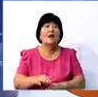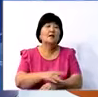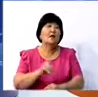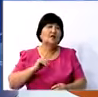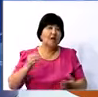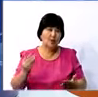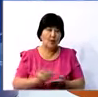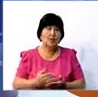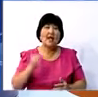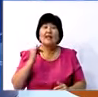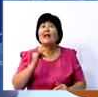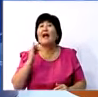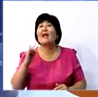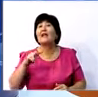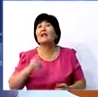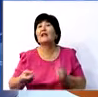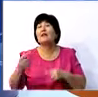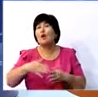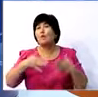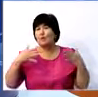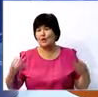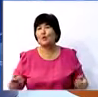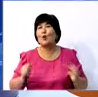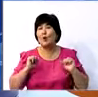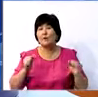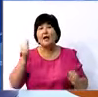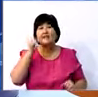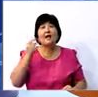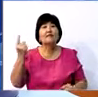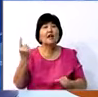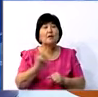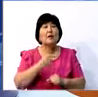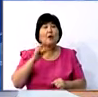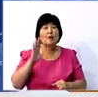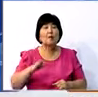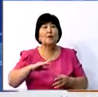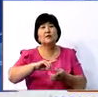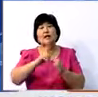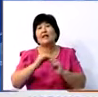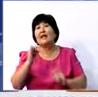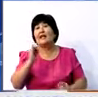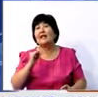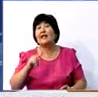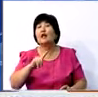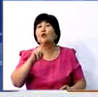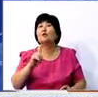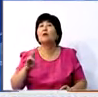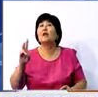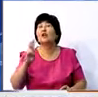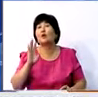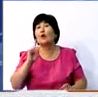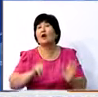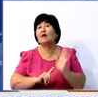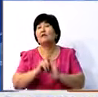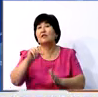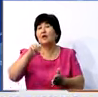Долгожданная новость. Илья Ильин вернулся в большой спорт. Завтра впервые после дисквалификации Илья и Зульфия Чиншанло выйдут